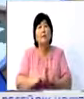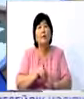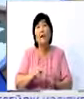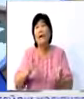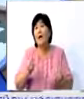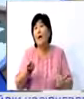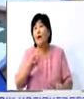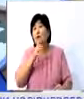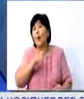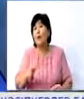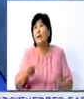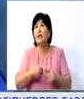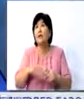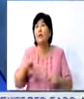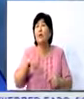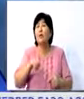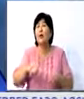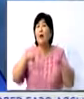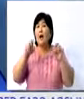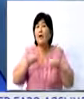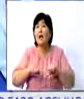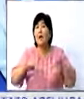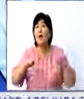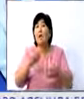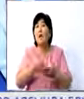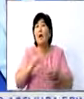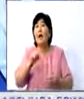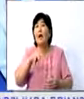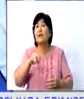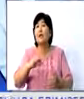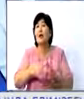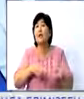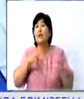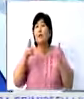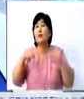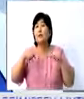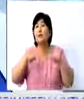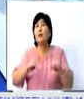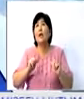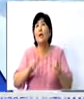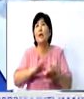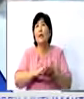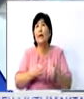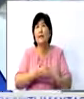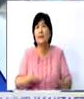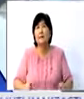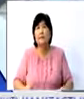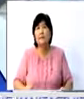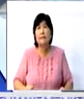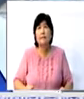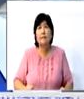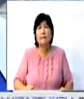Расымен аз уақыт қалды, сондықтан депутаттар арнайы комиссия құрып, мәселені Қазалы ауданына барып шешуге уағдаласты.